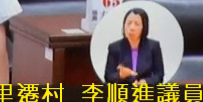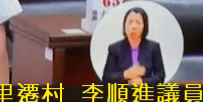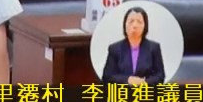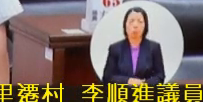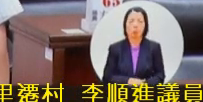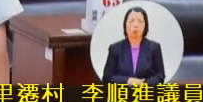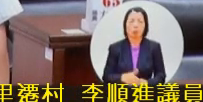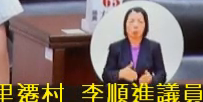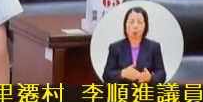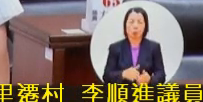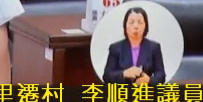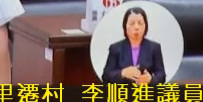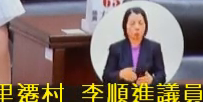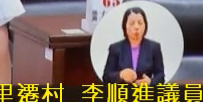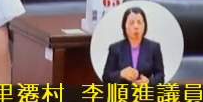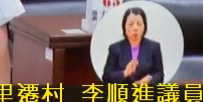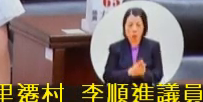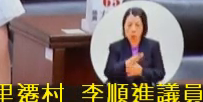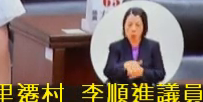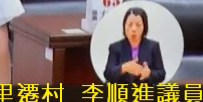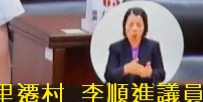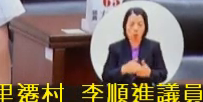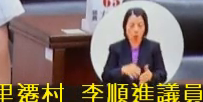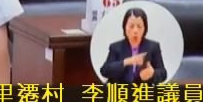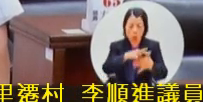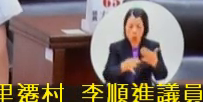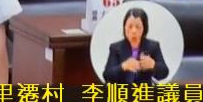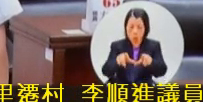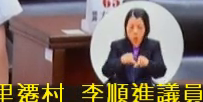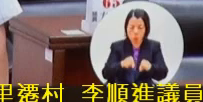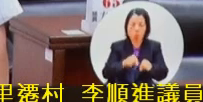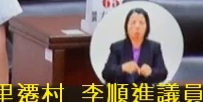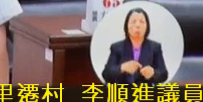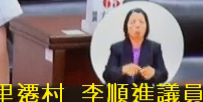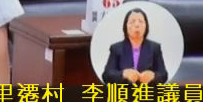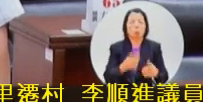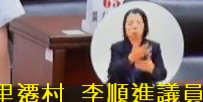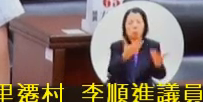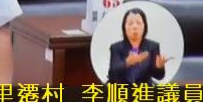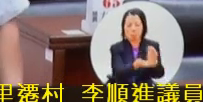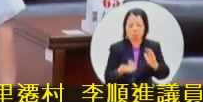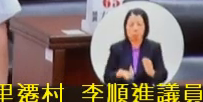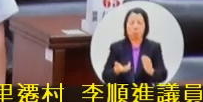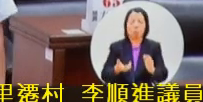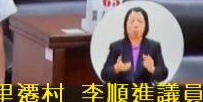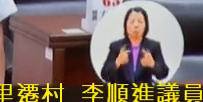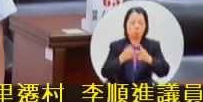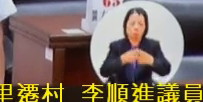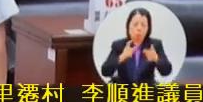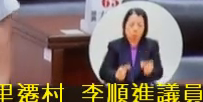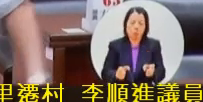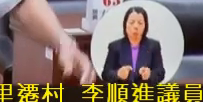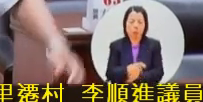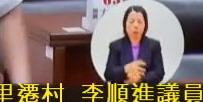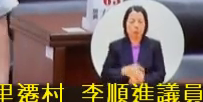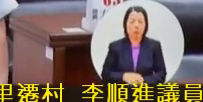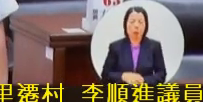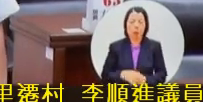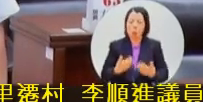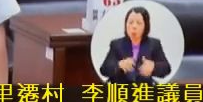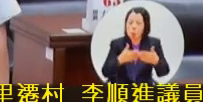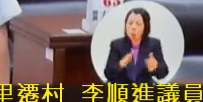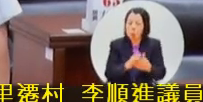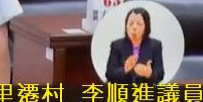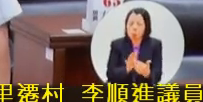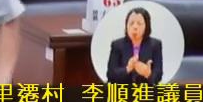劲。啊，照规定走还是走到小港？人大工业区江边，他们不想走，他们说我要投资新厂